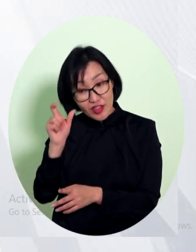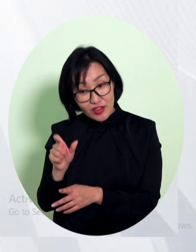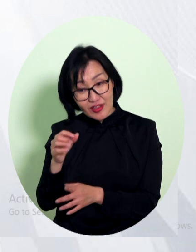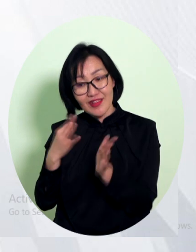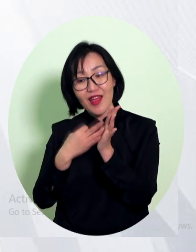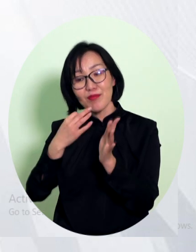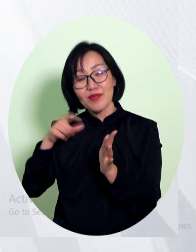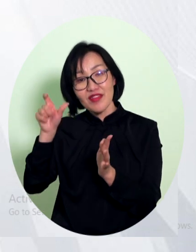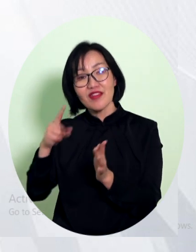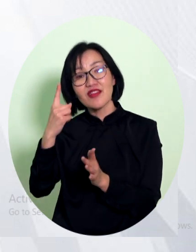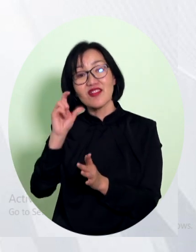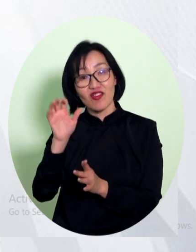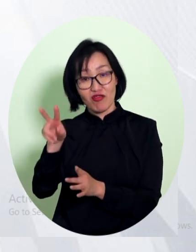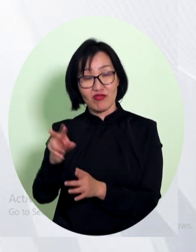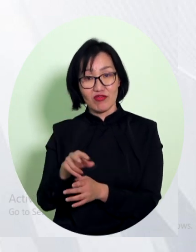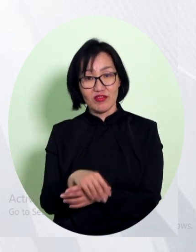эзэлж байна.